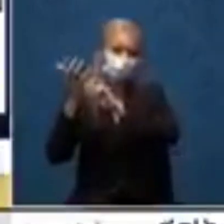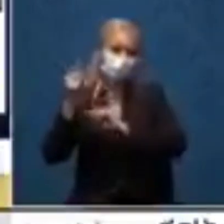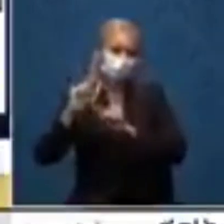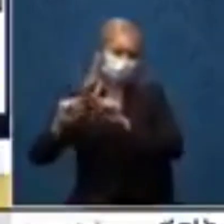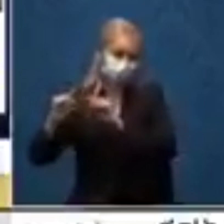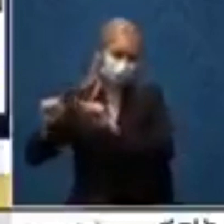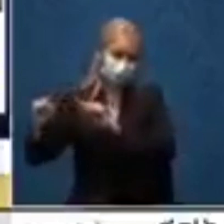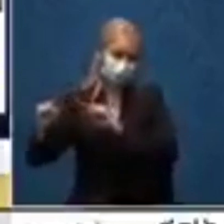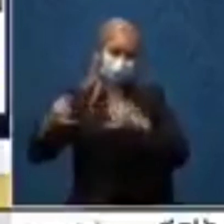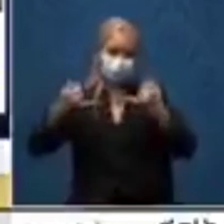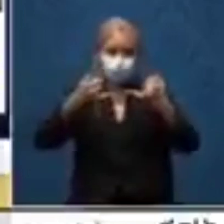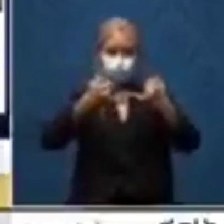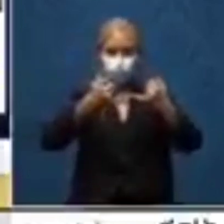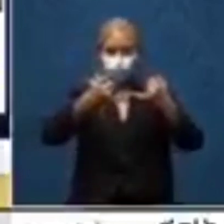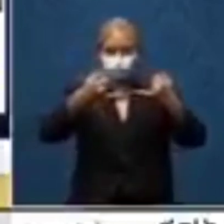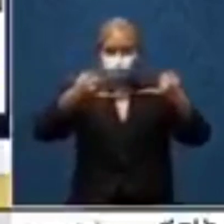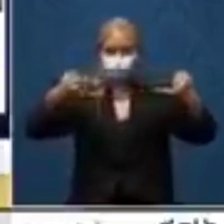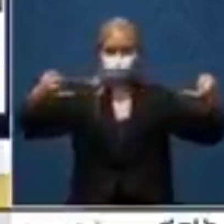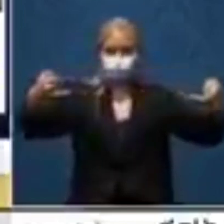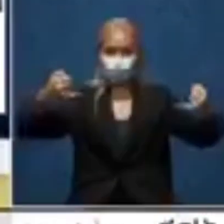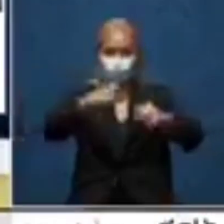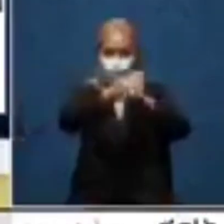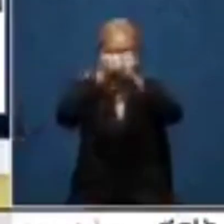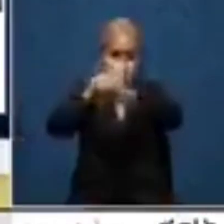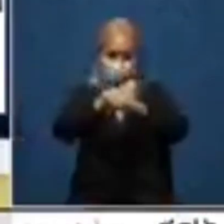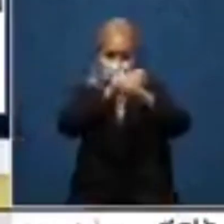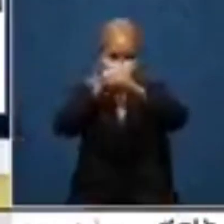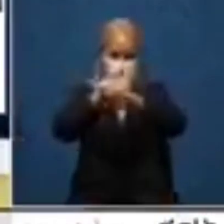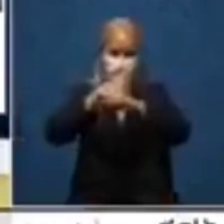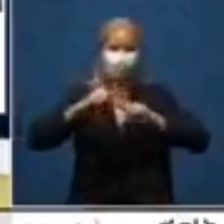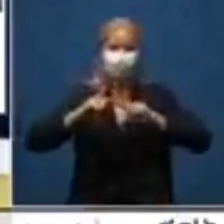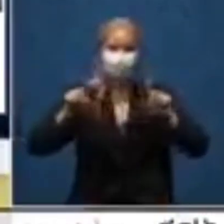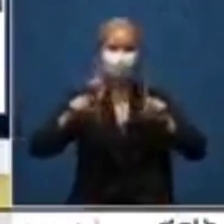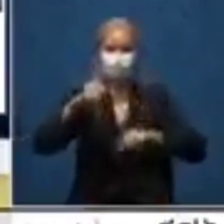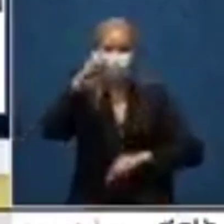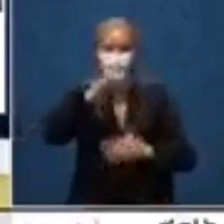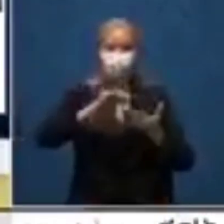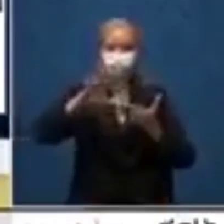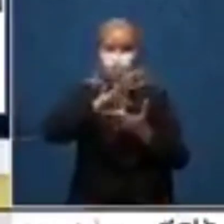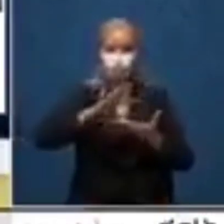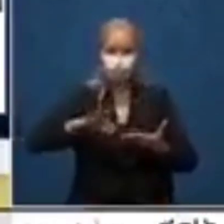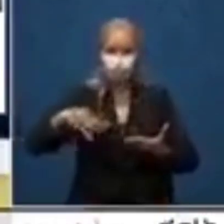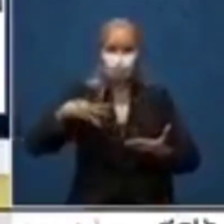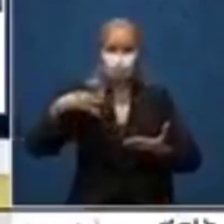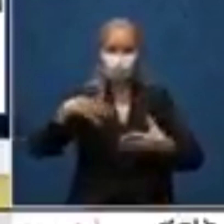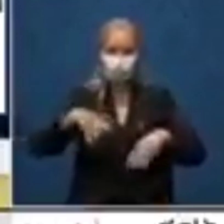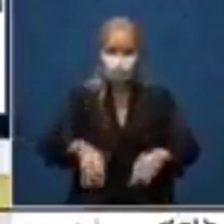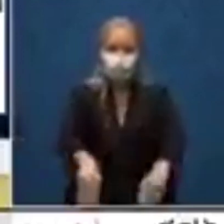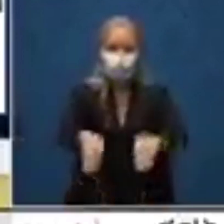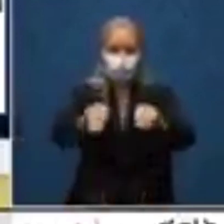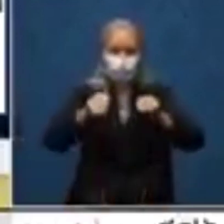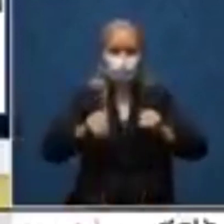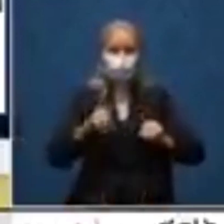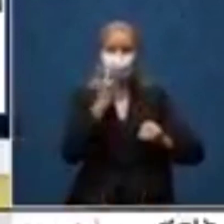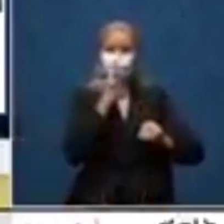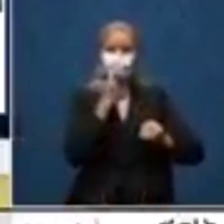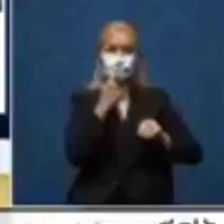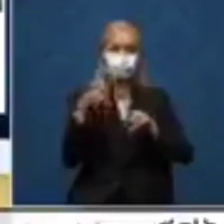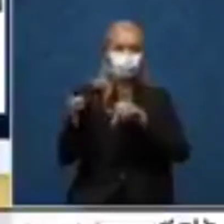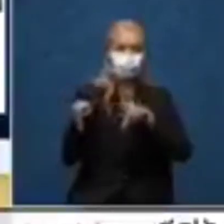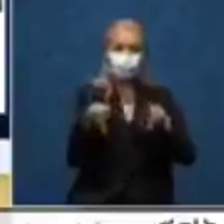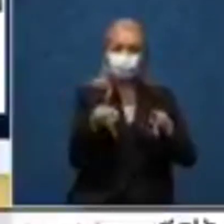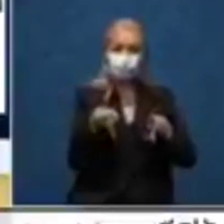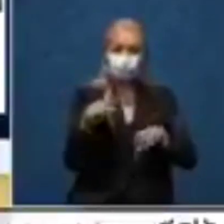นี้นะคะในที่เกิดเหตุไม่ใช่มาปูพรมทำพิธีการอะไรที่ฟุ่มเฟือยเยินเยอะแล้วก็ไม่เหมาะกับกาลเทศ